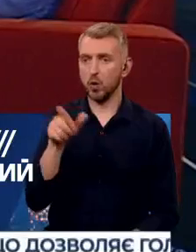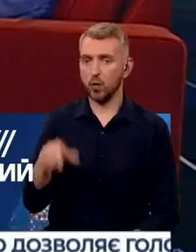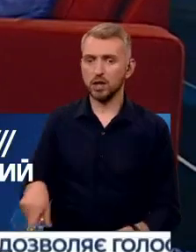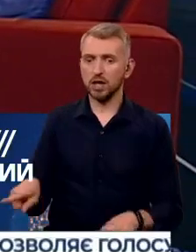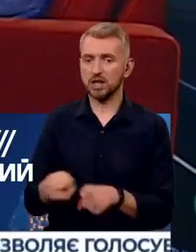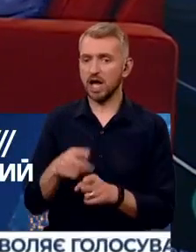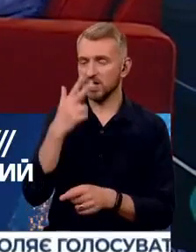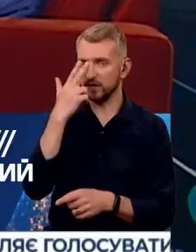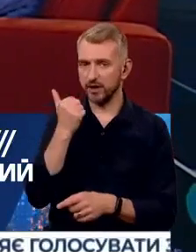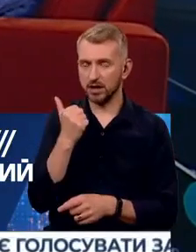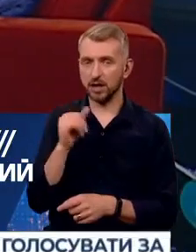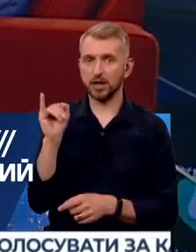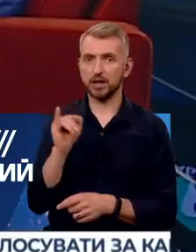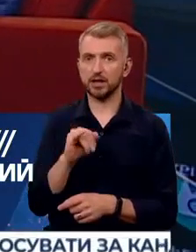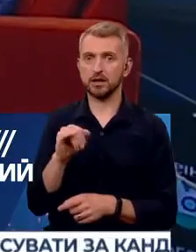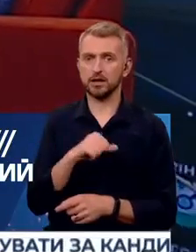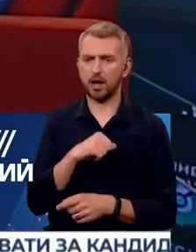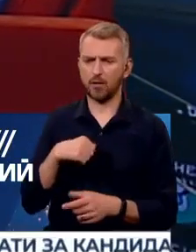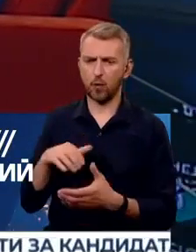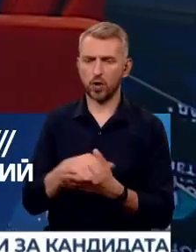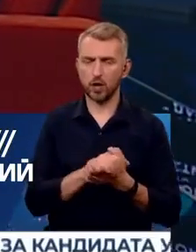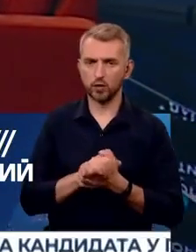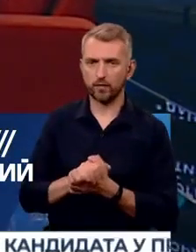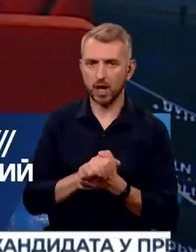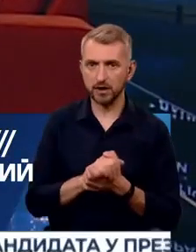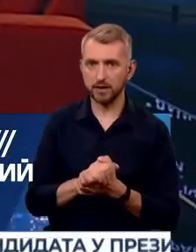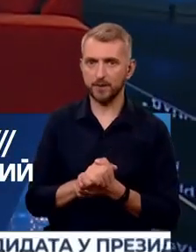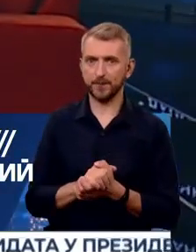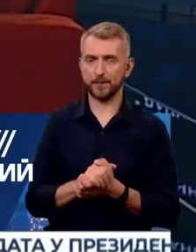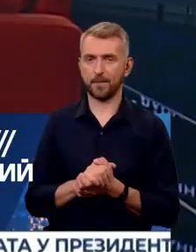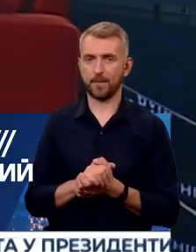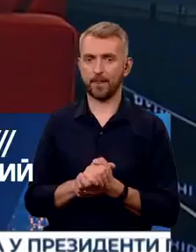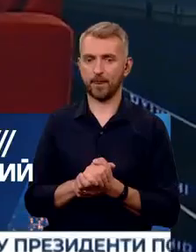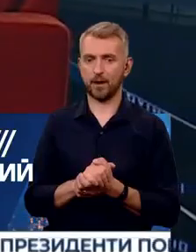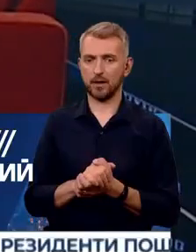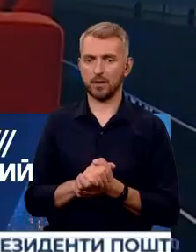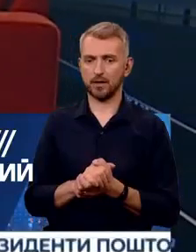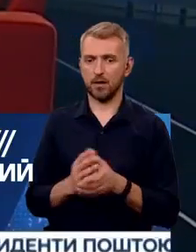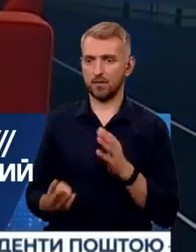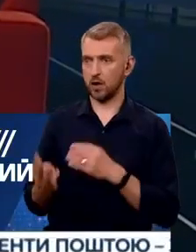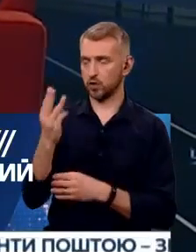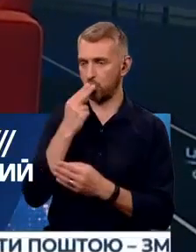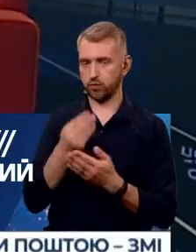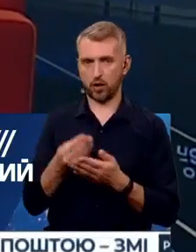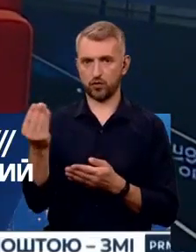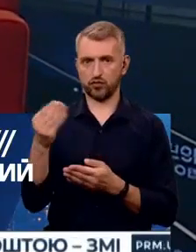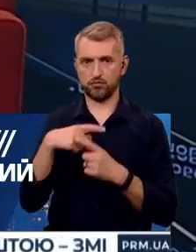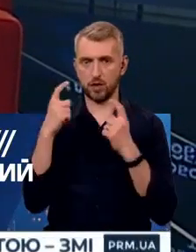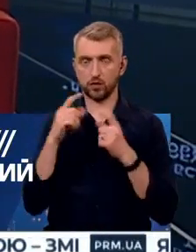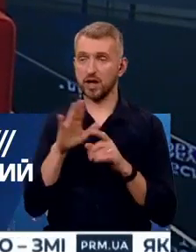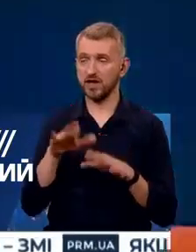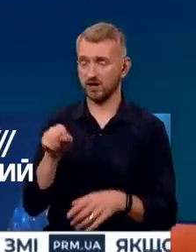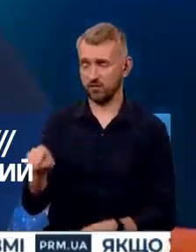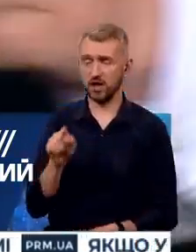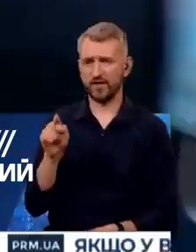так звикли і самоорганізувались. Ляшко показує маску. Та не тільки ви.